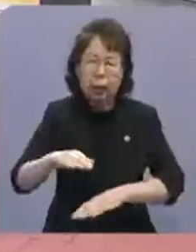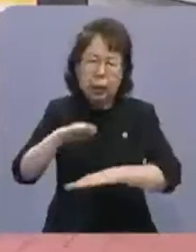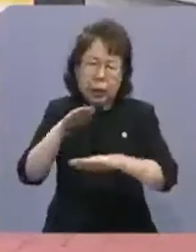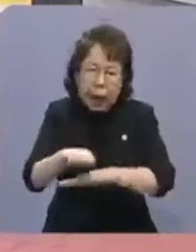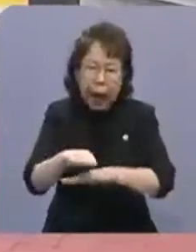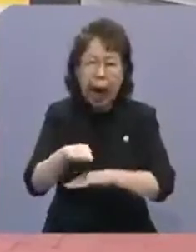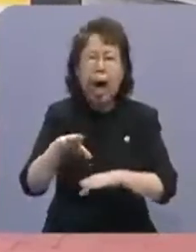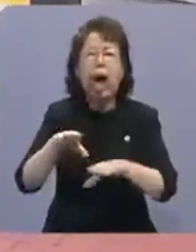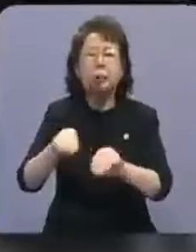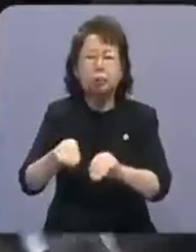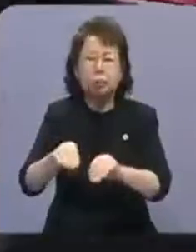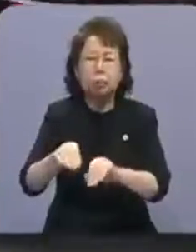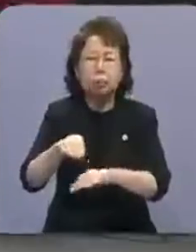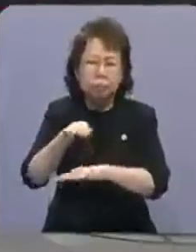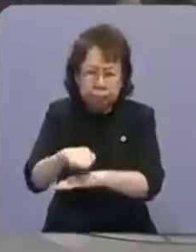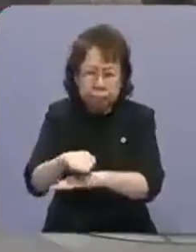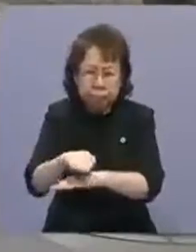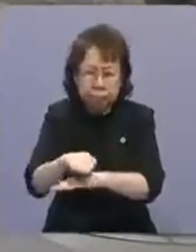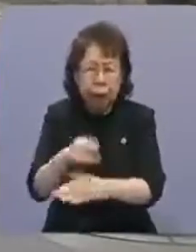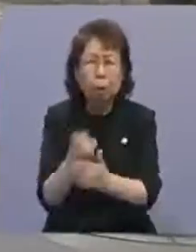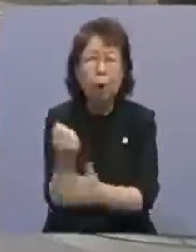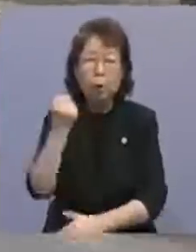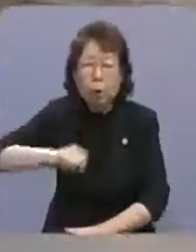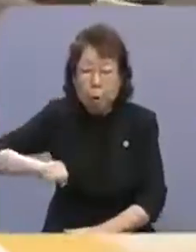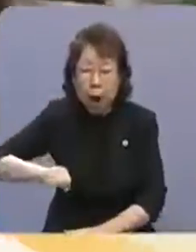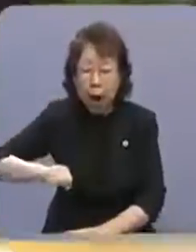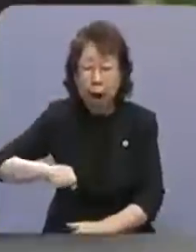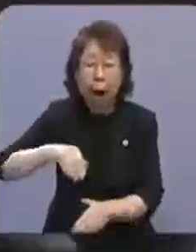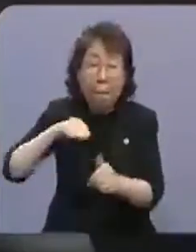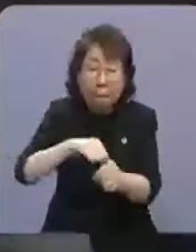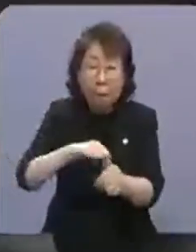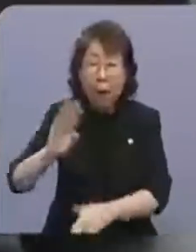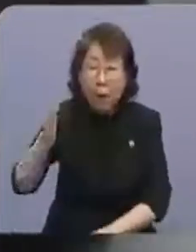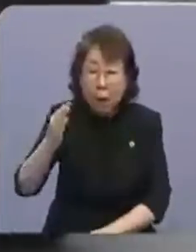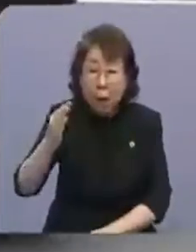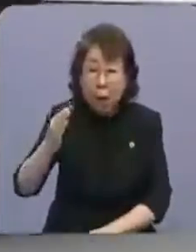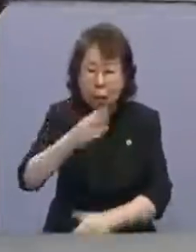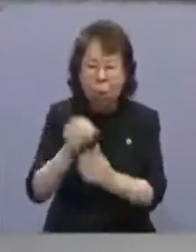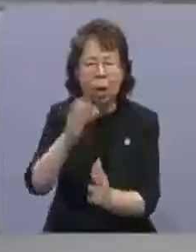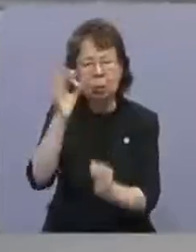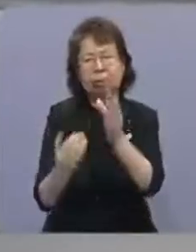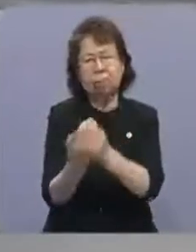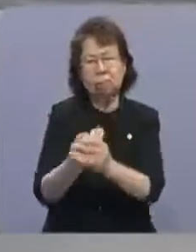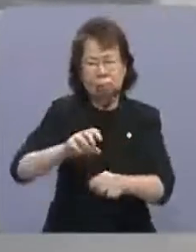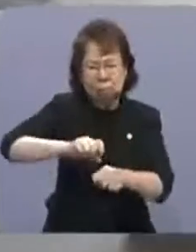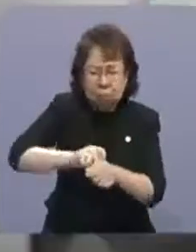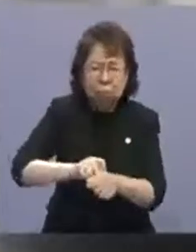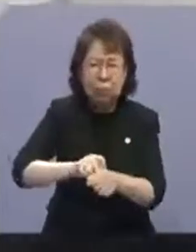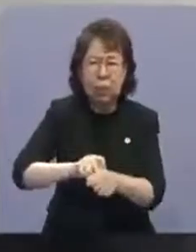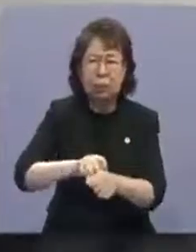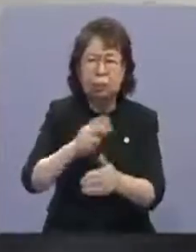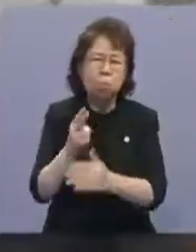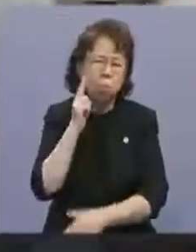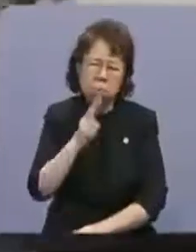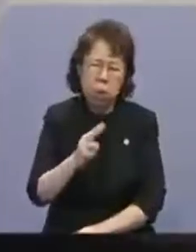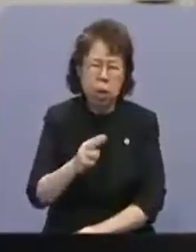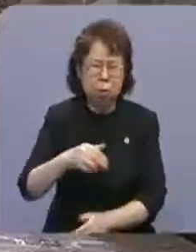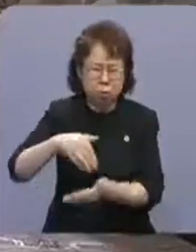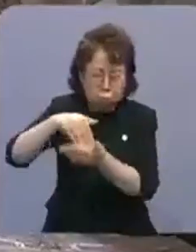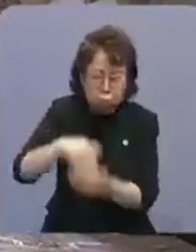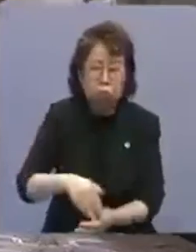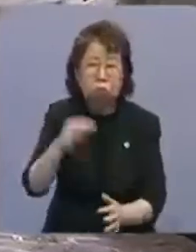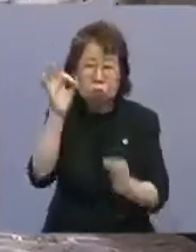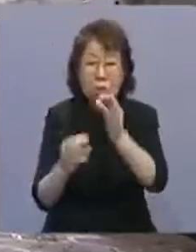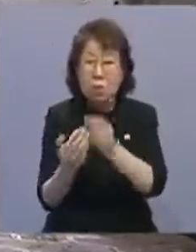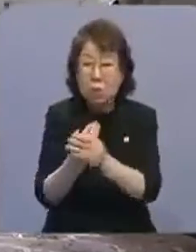일시 정지해야 합니다. 법을 위반해 보행자 사고를 내면 교통사고 처리 특례법상 12대 중과실에